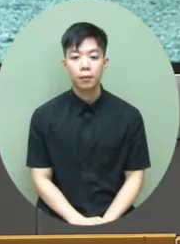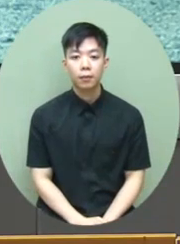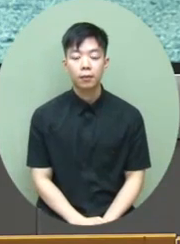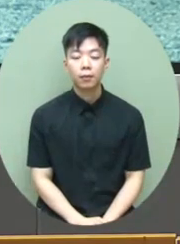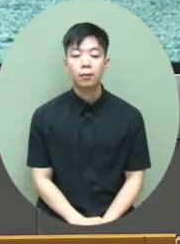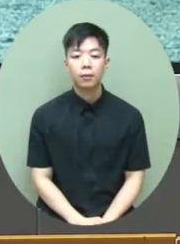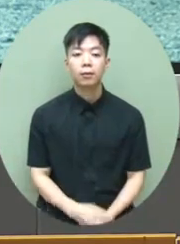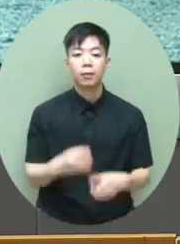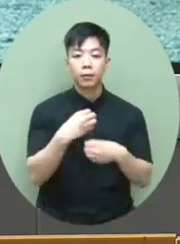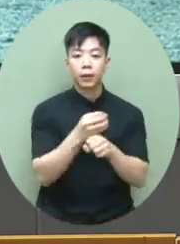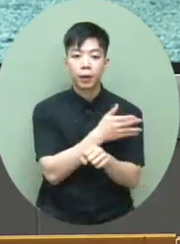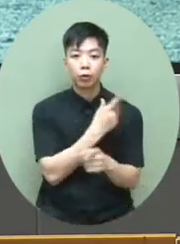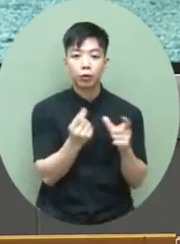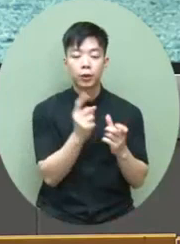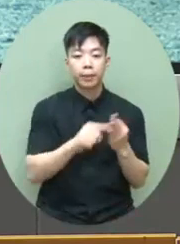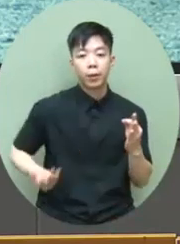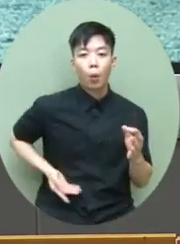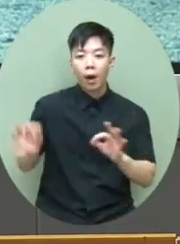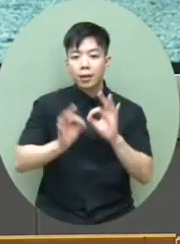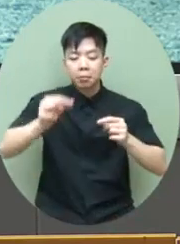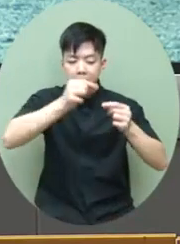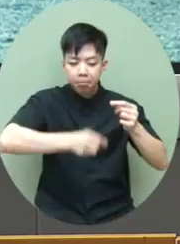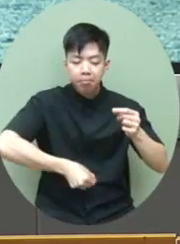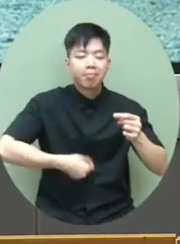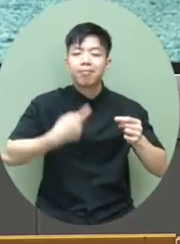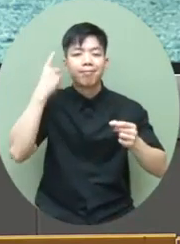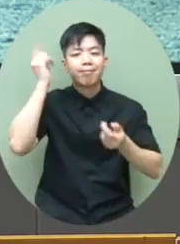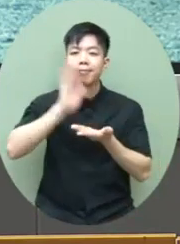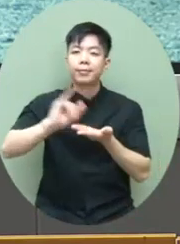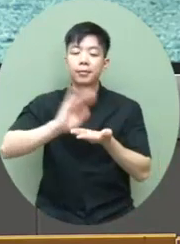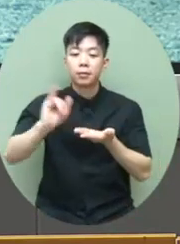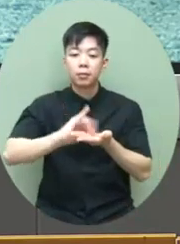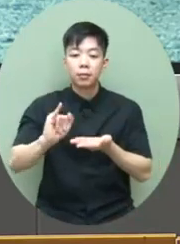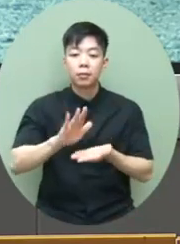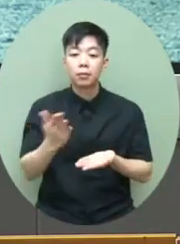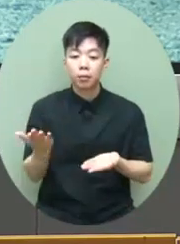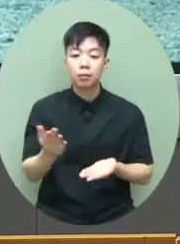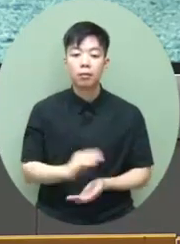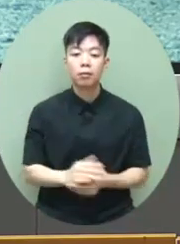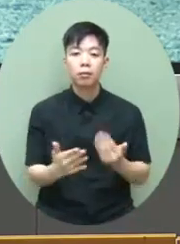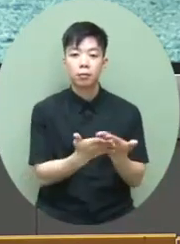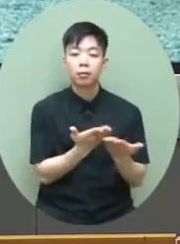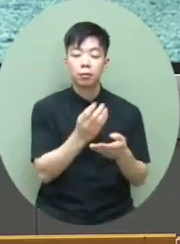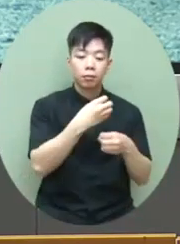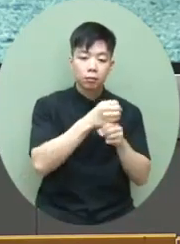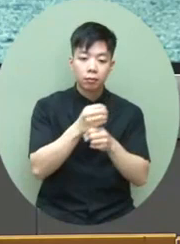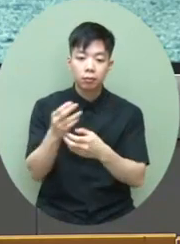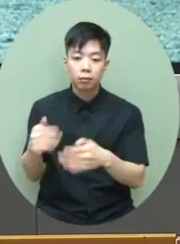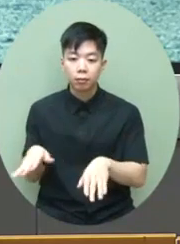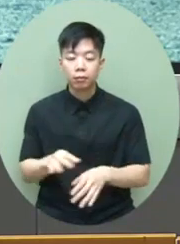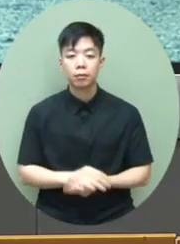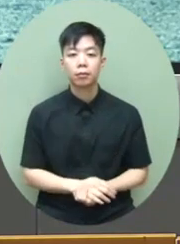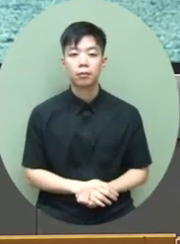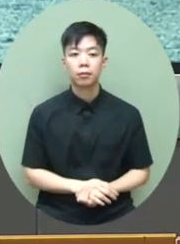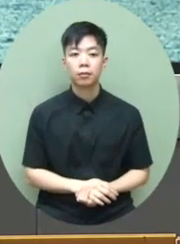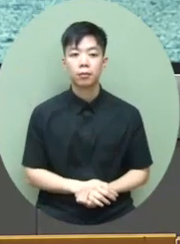華星嗰度詳細嘅情況我都唔知道佢當時嘅情況，不過就我知道佢哋覆查之後咧，其實得